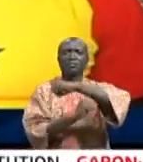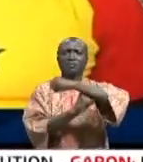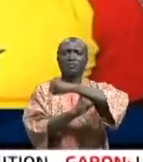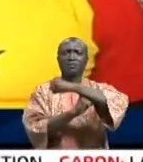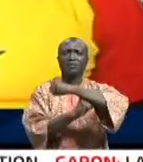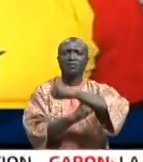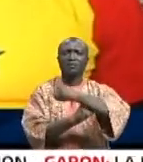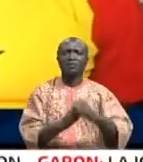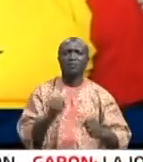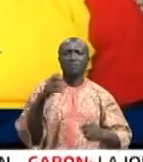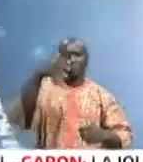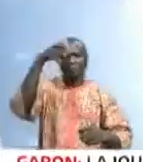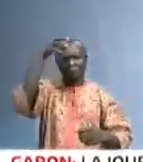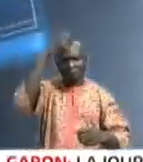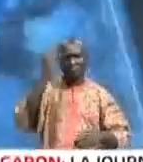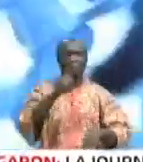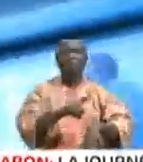le développement